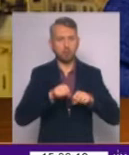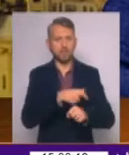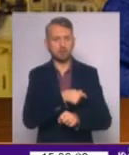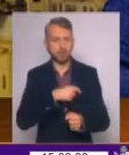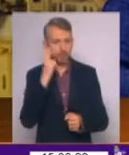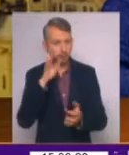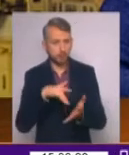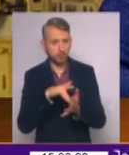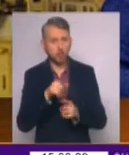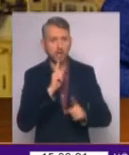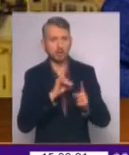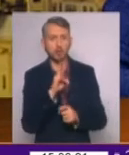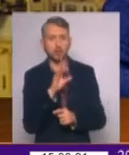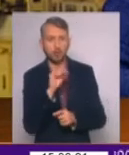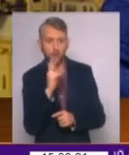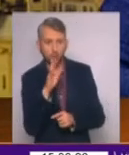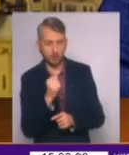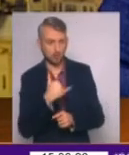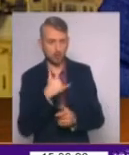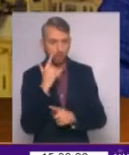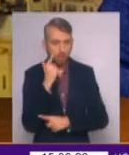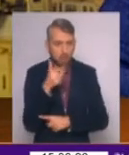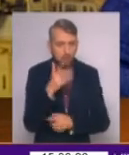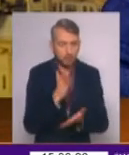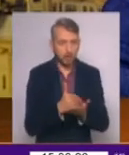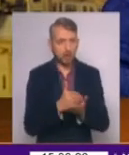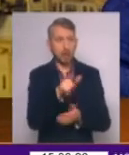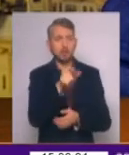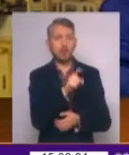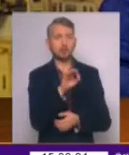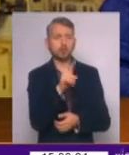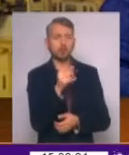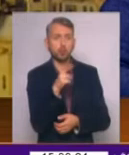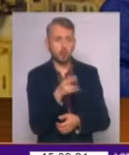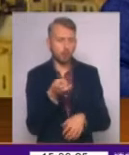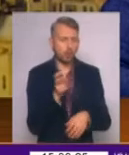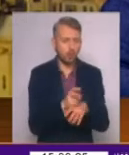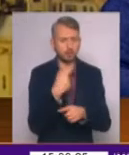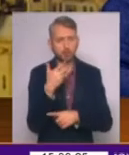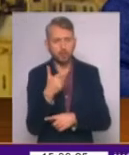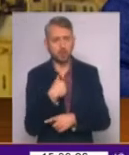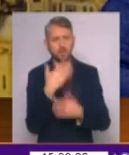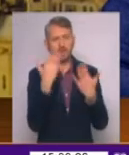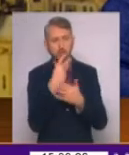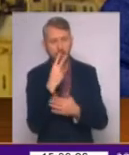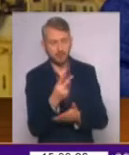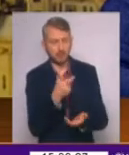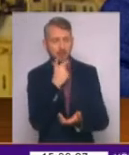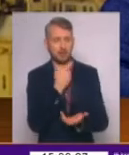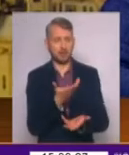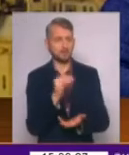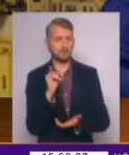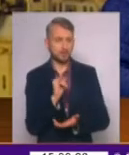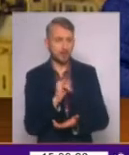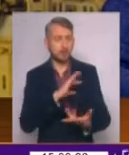ради Новікова. У нас є це все на відео зафіксовано. Пан Зозуля декілька разів приходив до відео. Ми це все відео дивилися. І